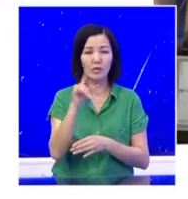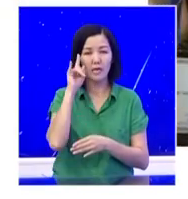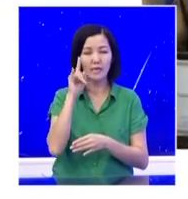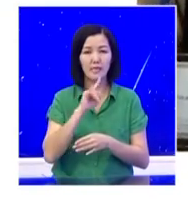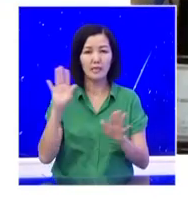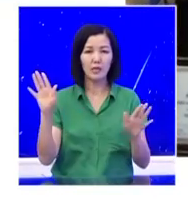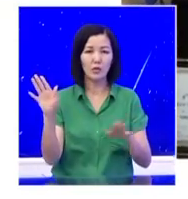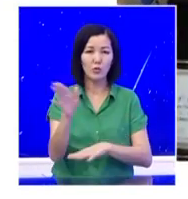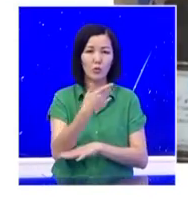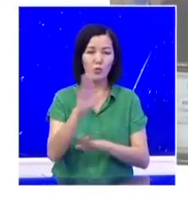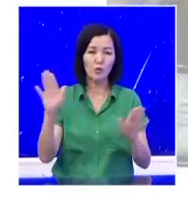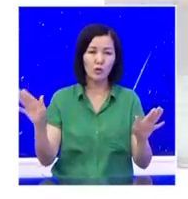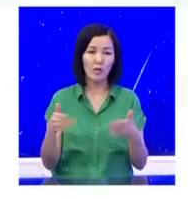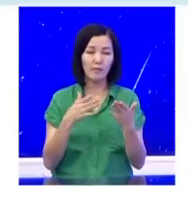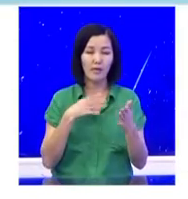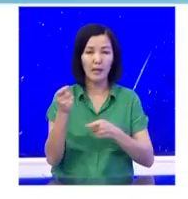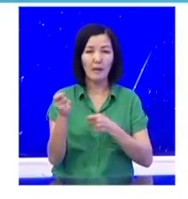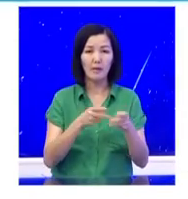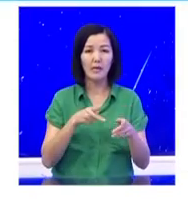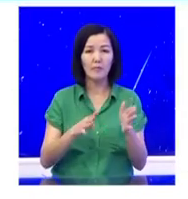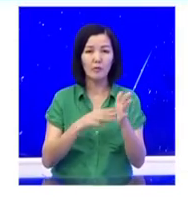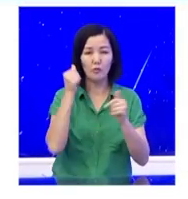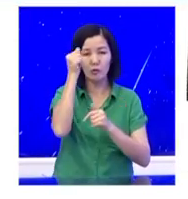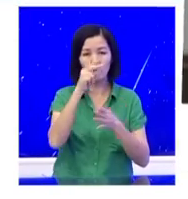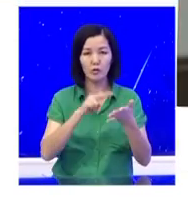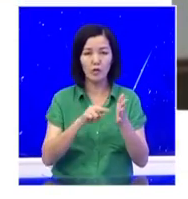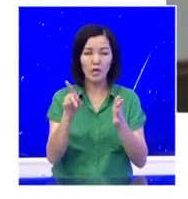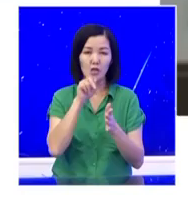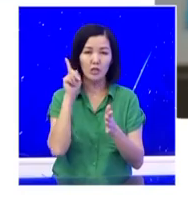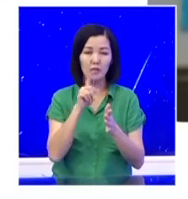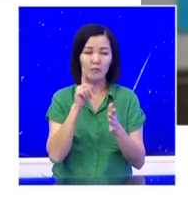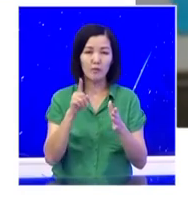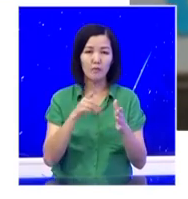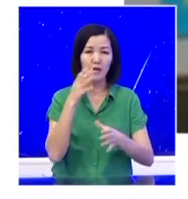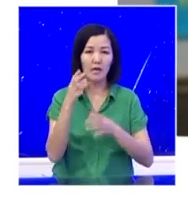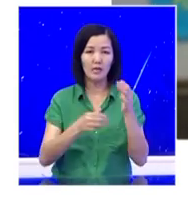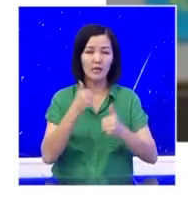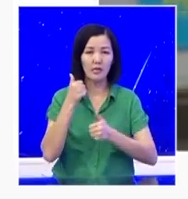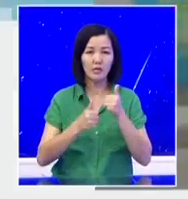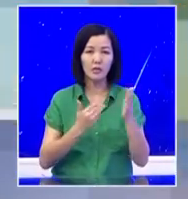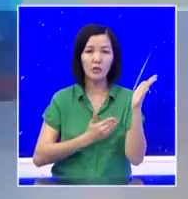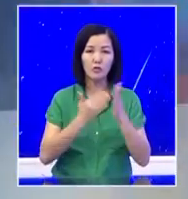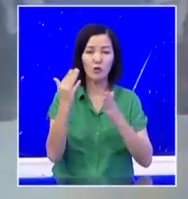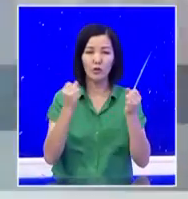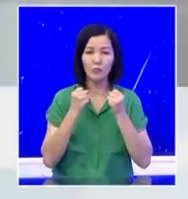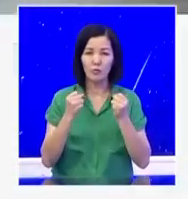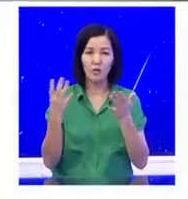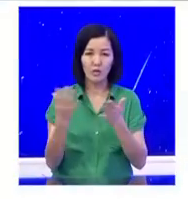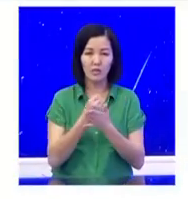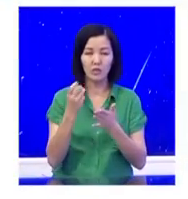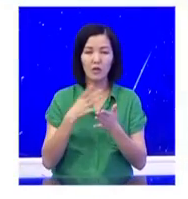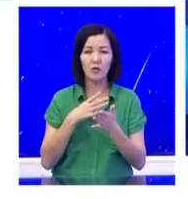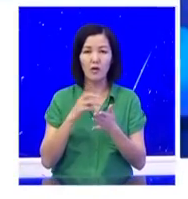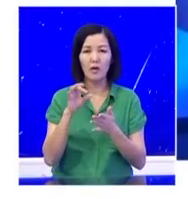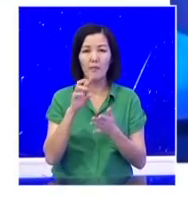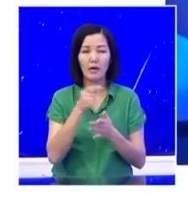туын көтеріп шыққан. Оның басшылығымен 2009 жылдан бастап жасөспірімдер жастар құрамасы халықаралық аренада жоғары спорттық нәтиже көрсеткен.